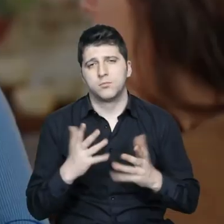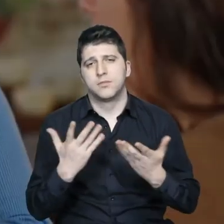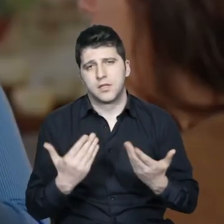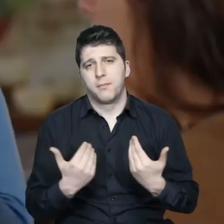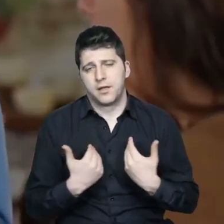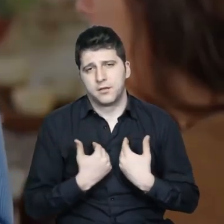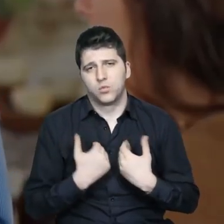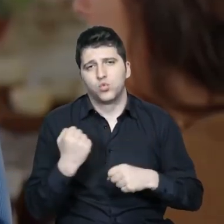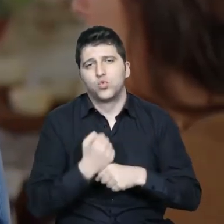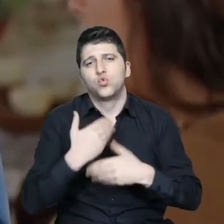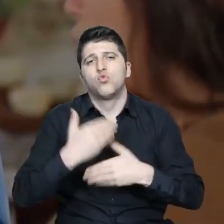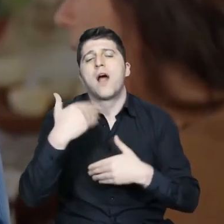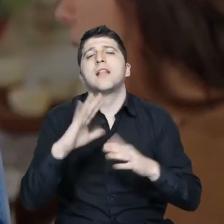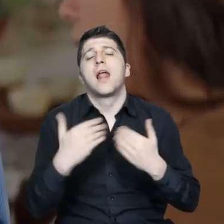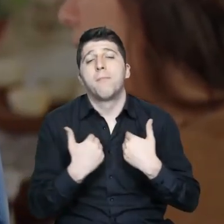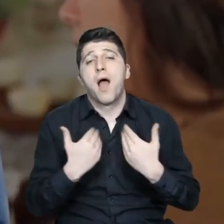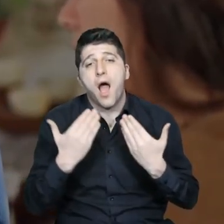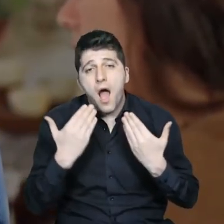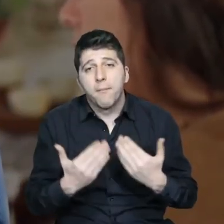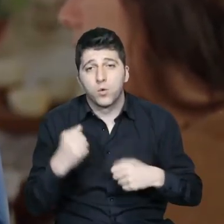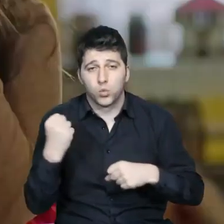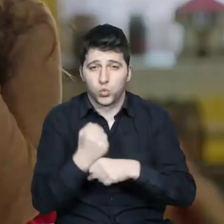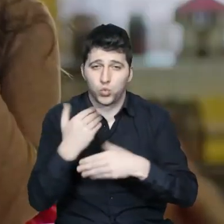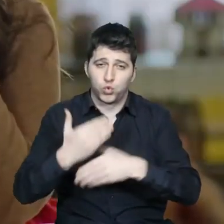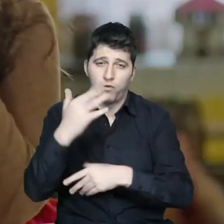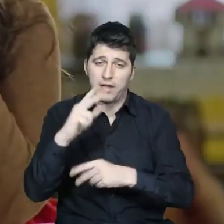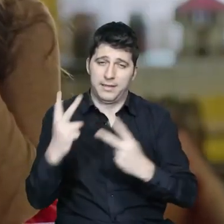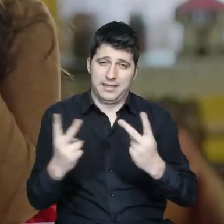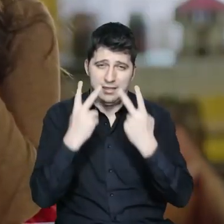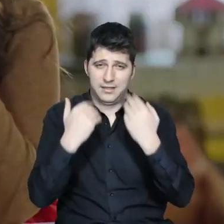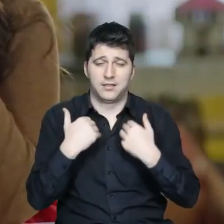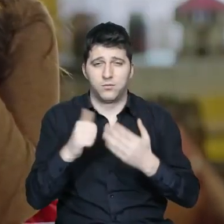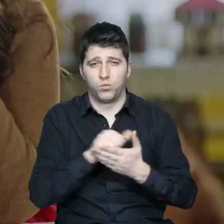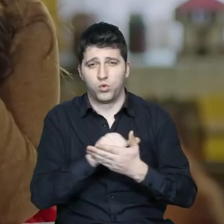değilim. Ama duvar gibi durup bütün bu olan